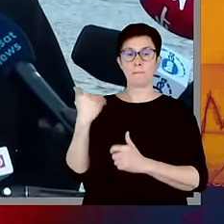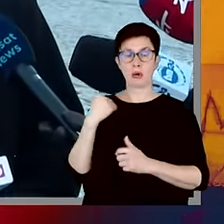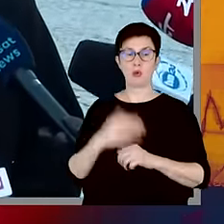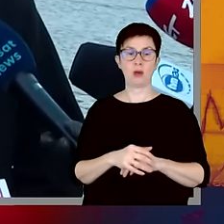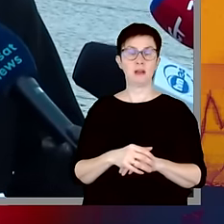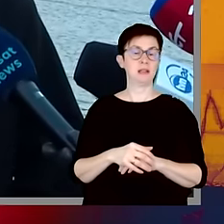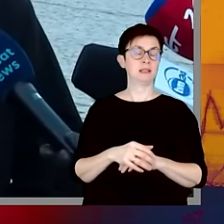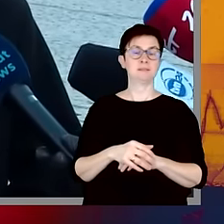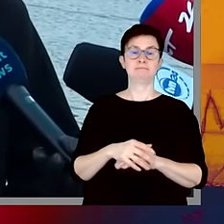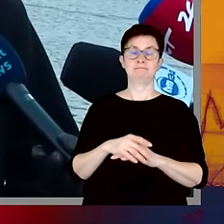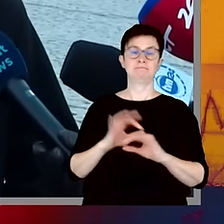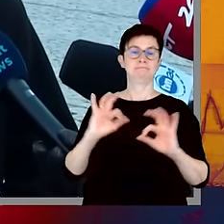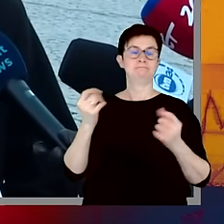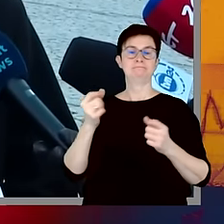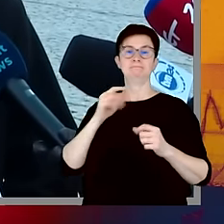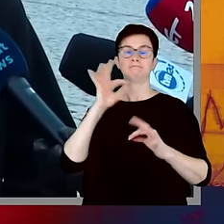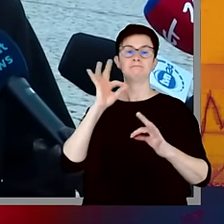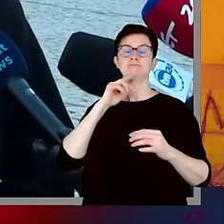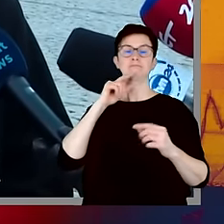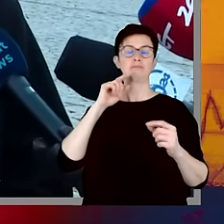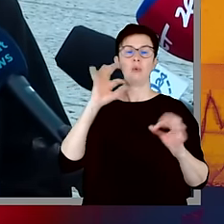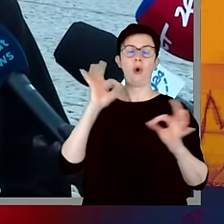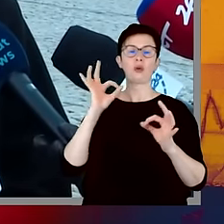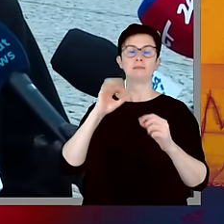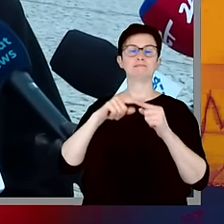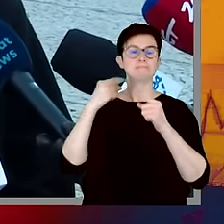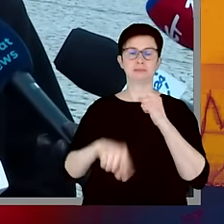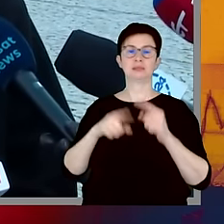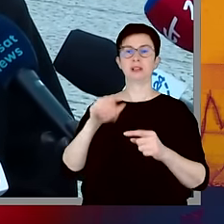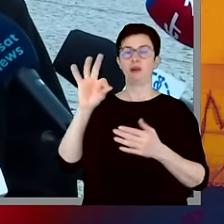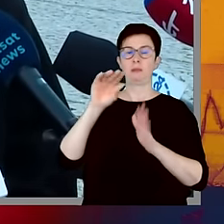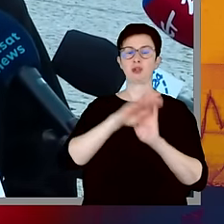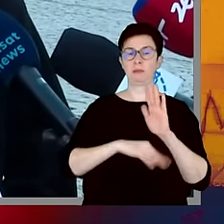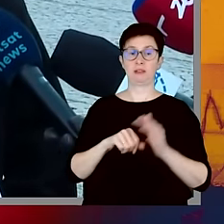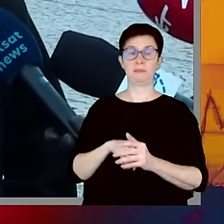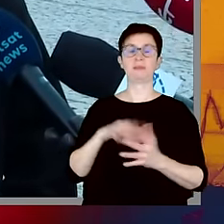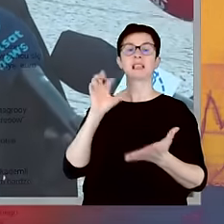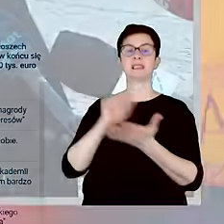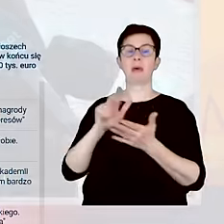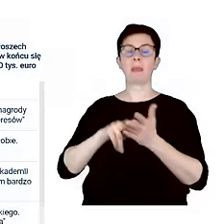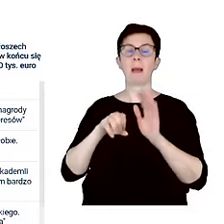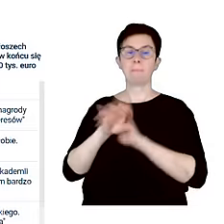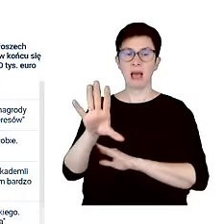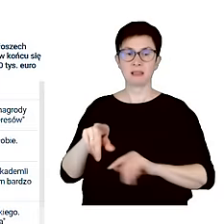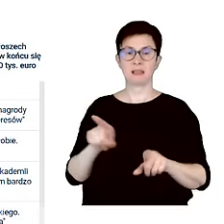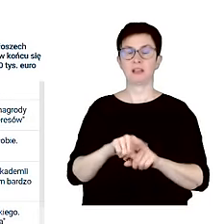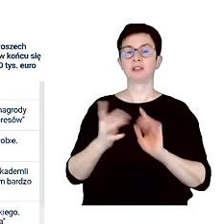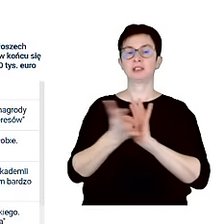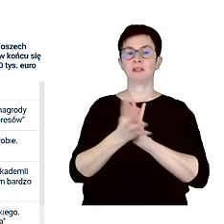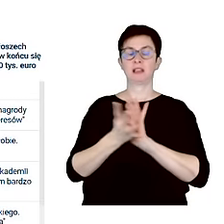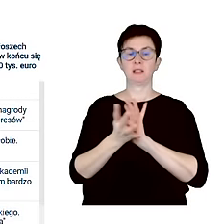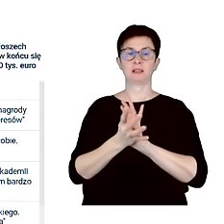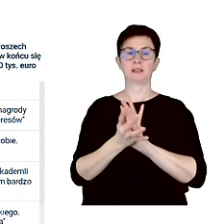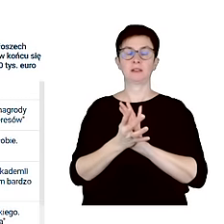rażąco naruszyli przepisy prawa, zresztą nie po raz pierwszy, bo przecież zamach na media z 19-20